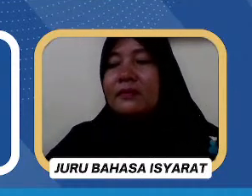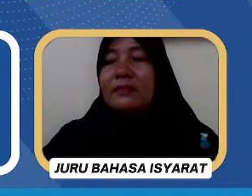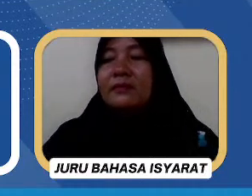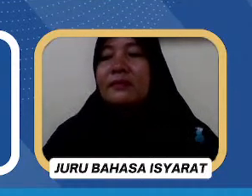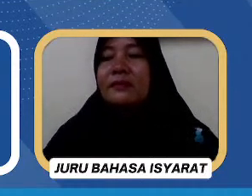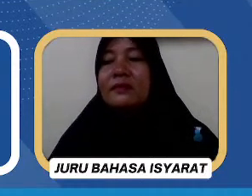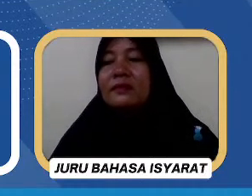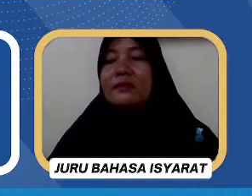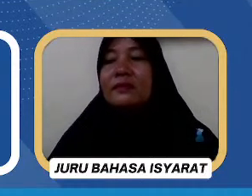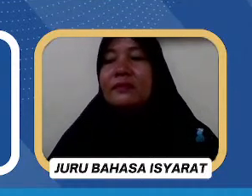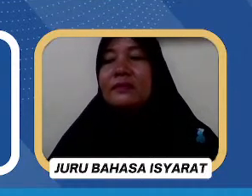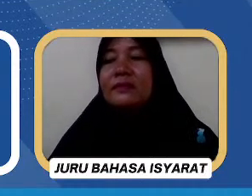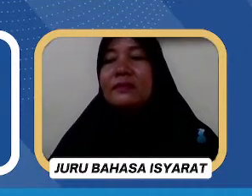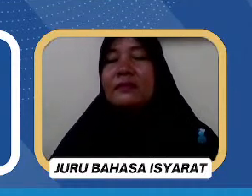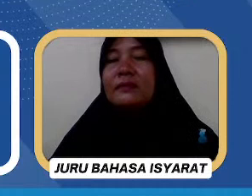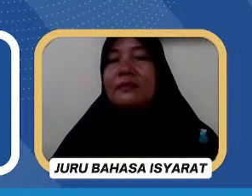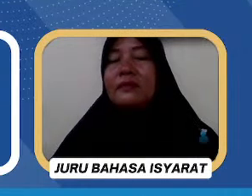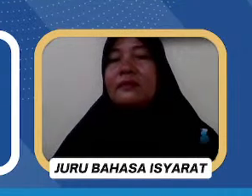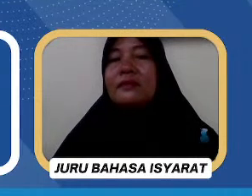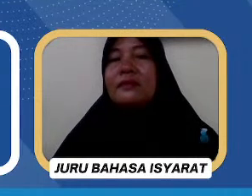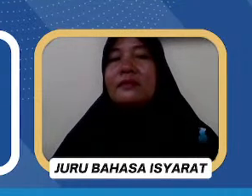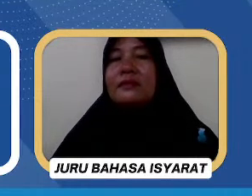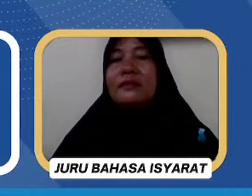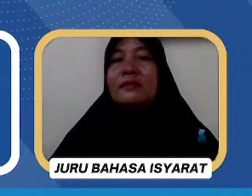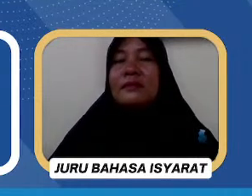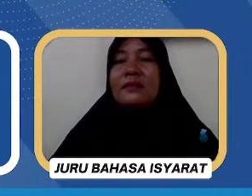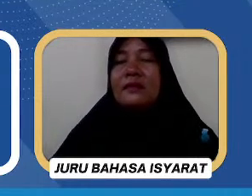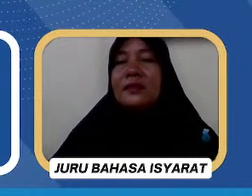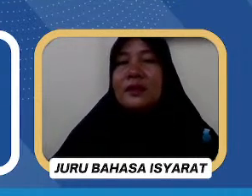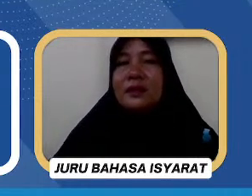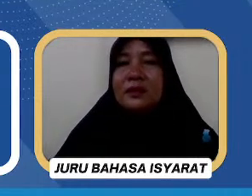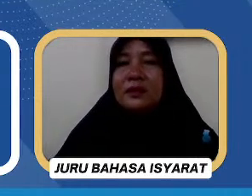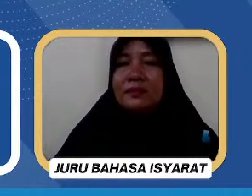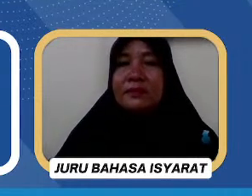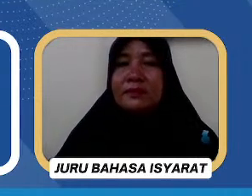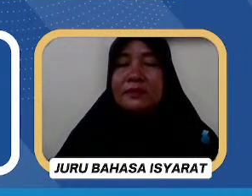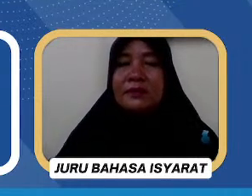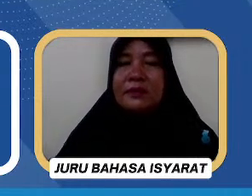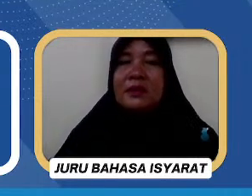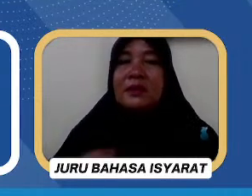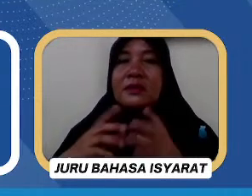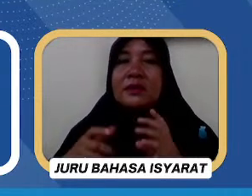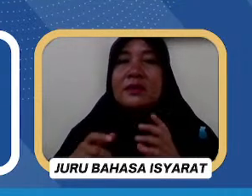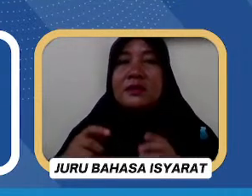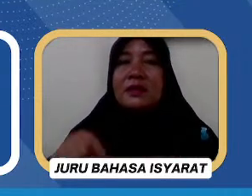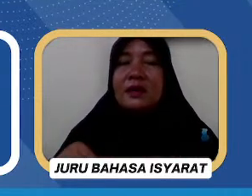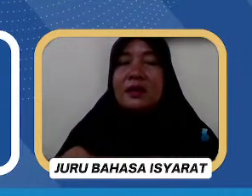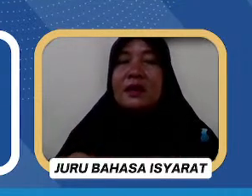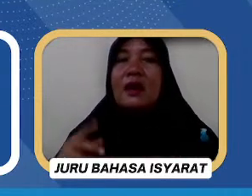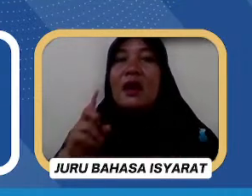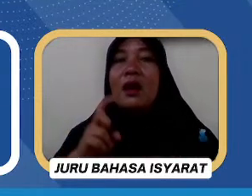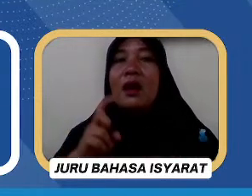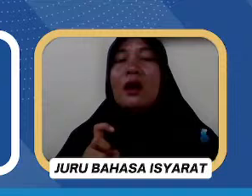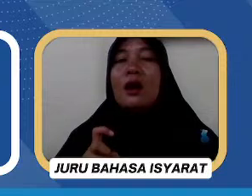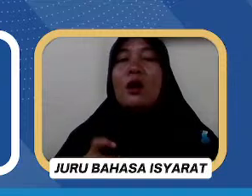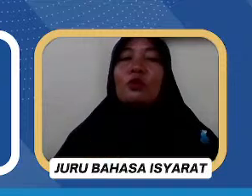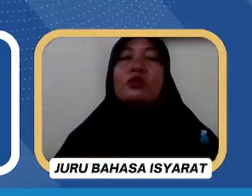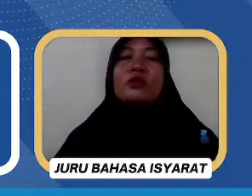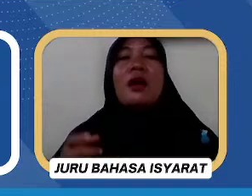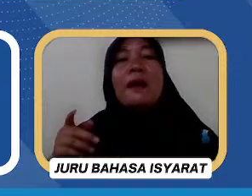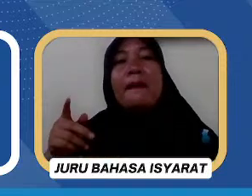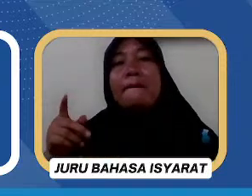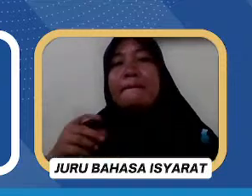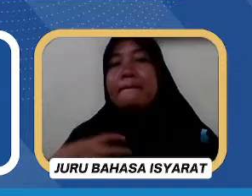di digital untuk mendorong itu, seperti itu. Jadi kita tidak boleh underestimate, anak-anak muda sekarang hebat-hebat,